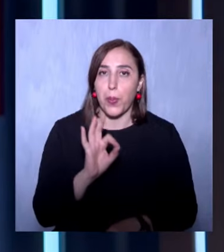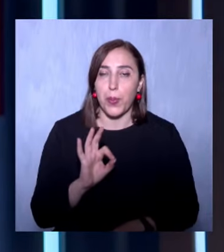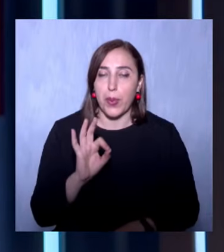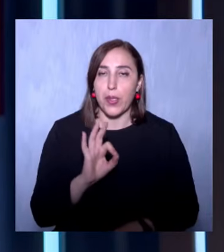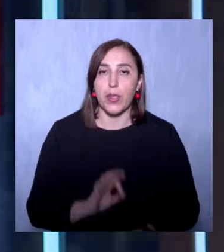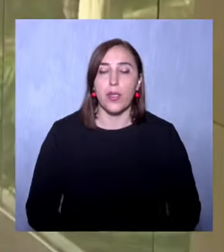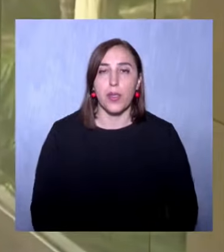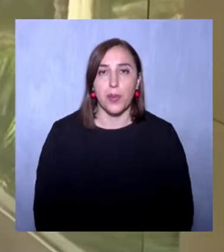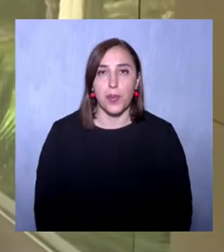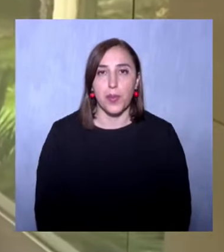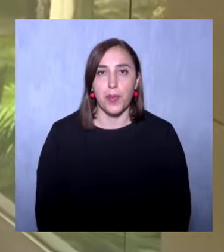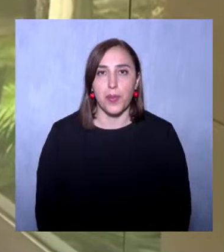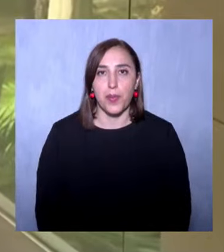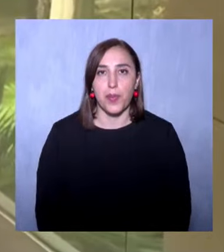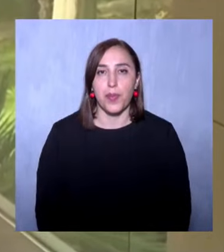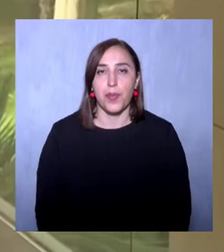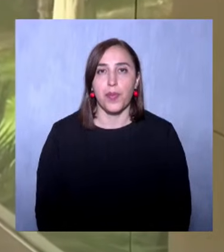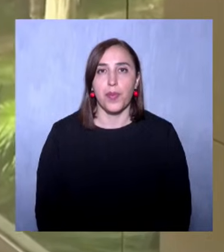մասին։